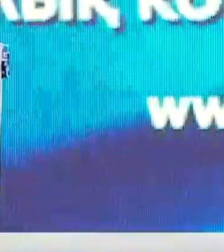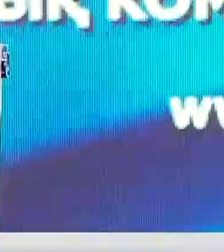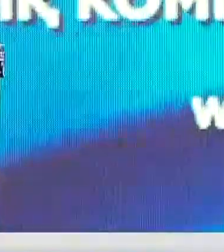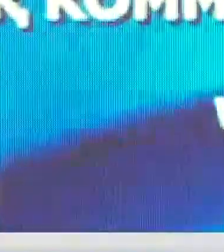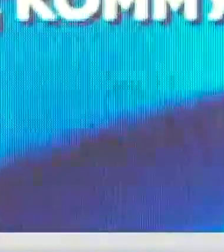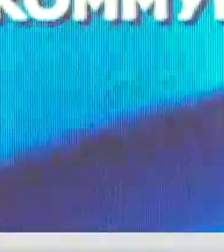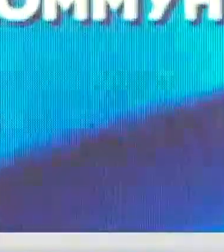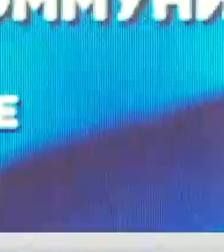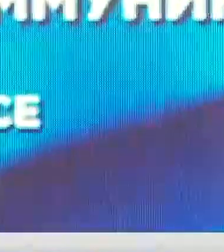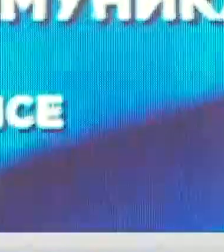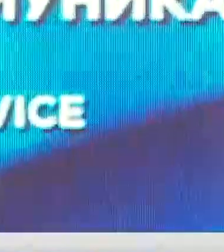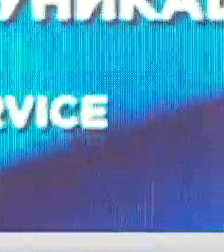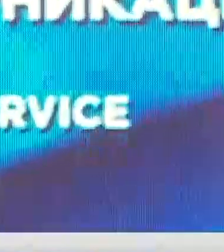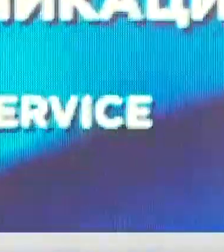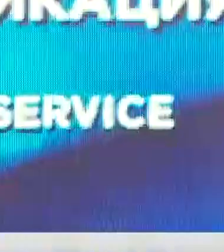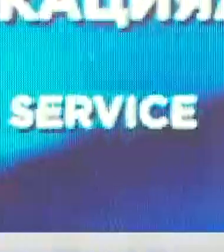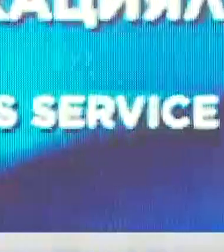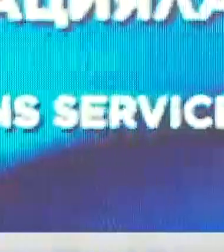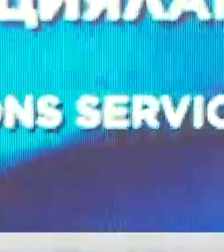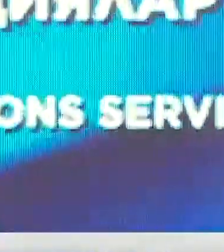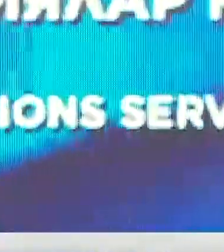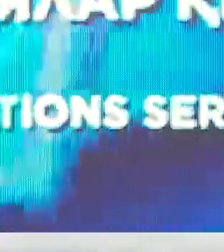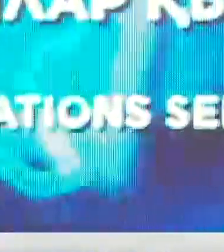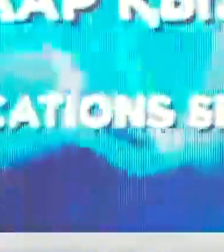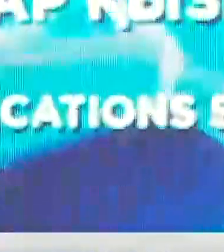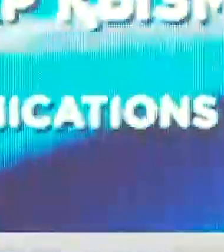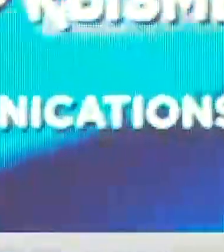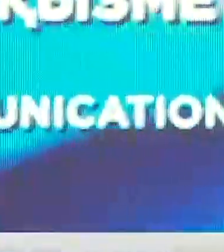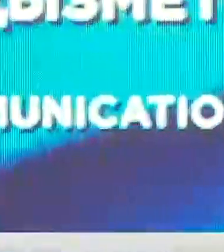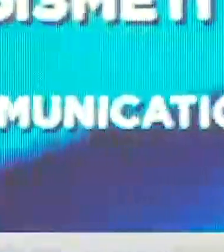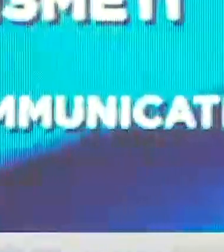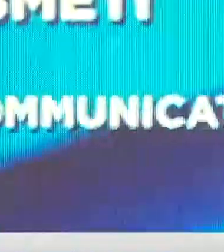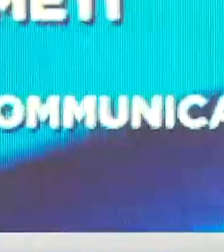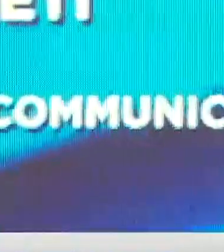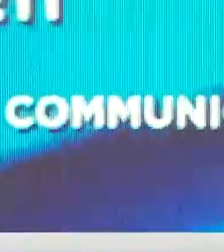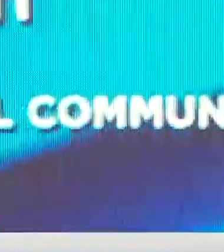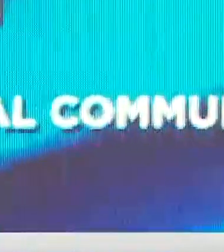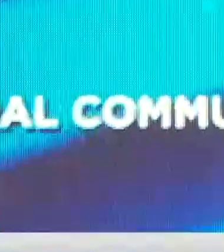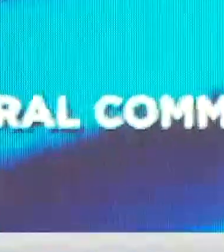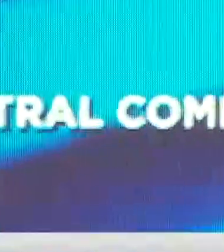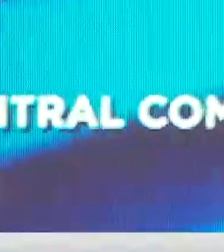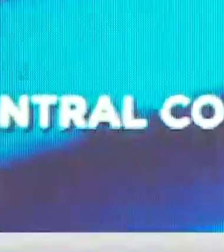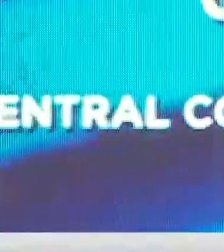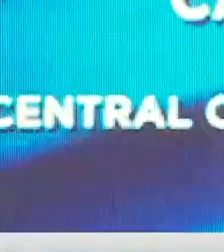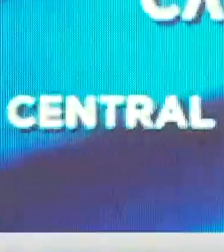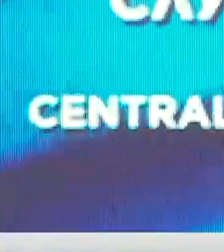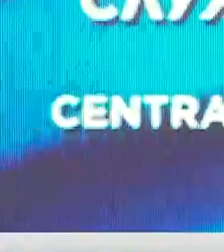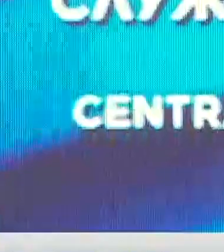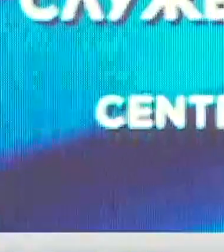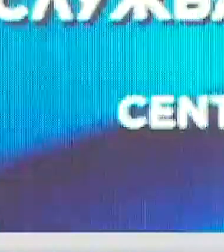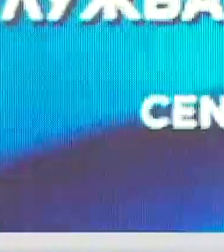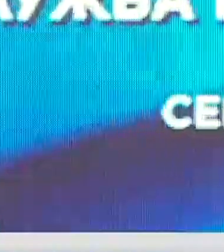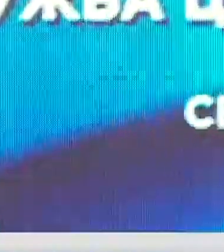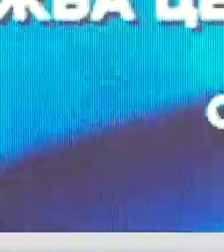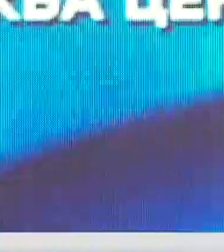благодарны нашим гражданам за то, что они показывают ответственное отношение к своей безопасности, а